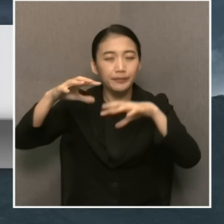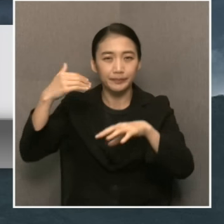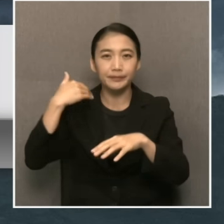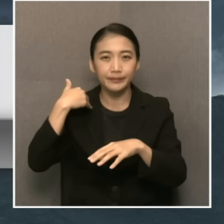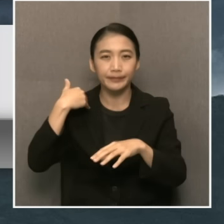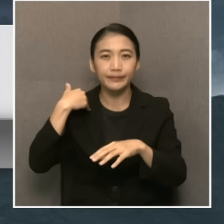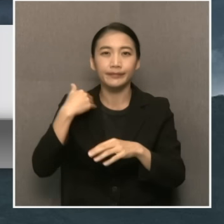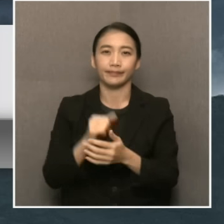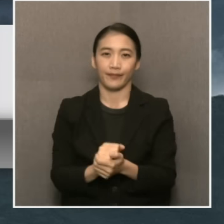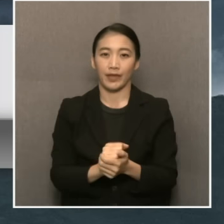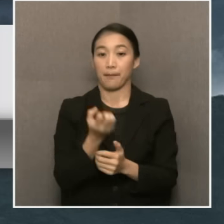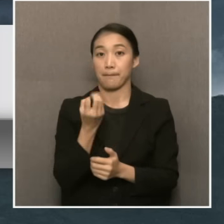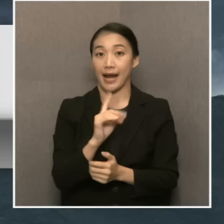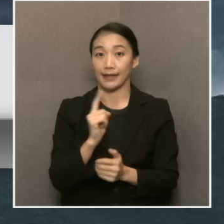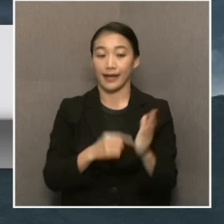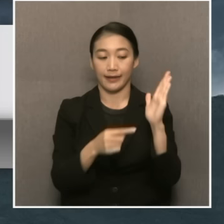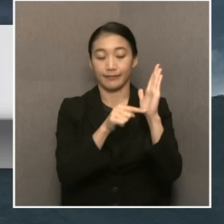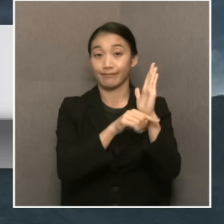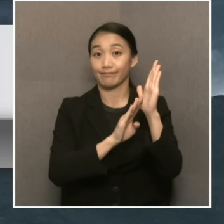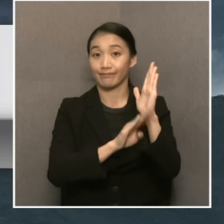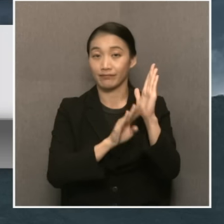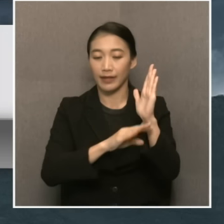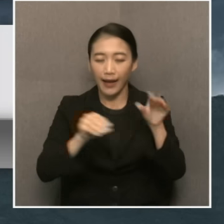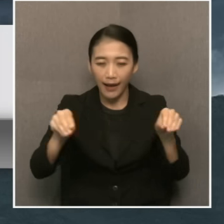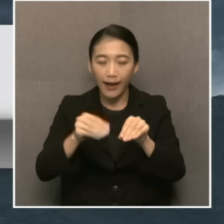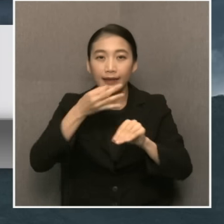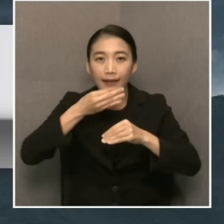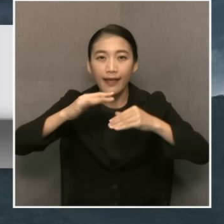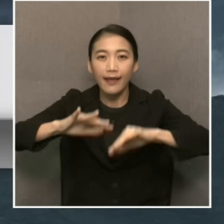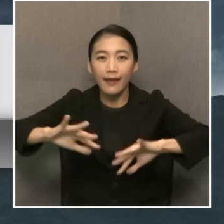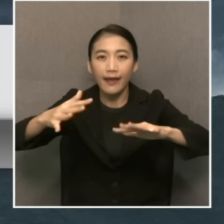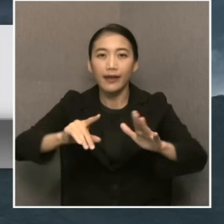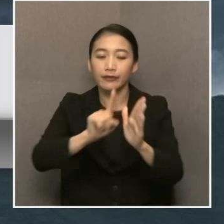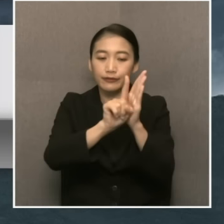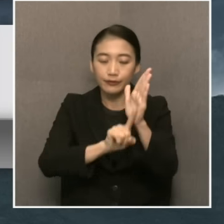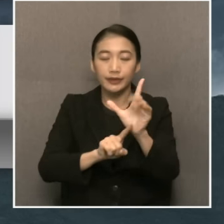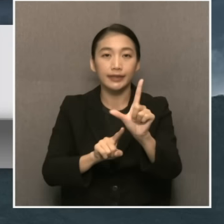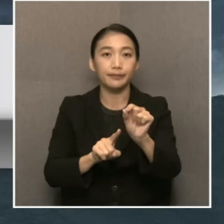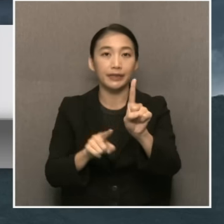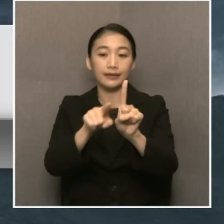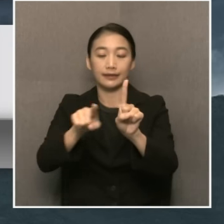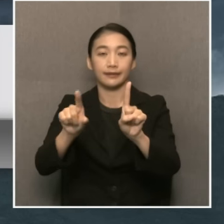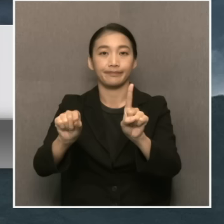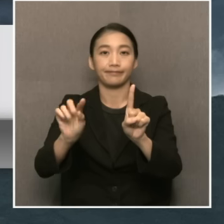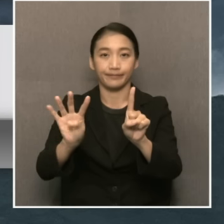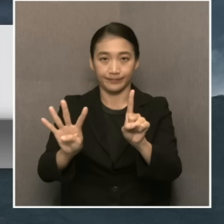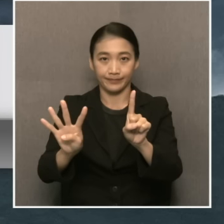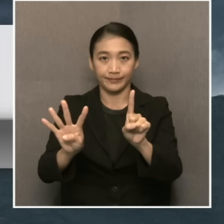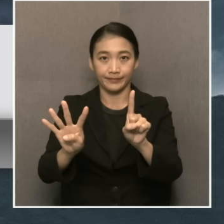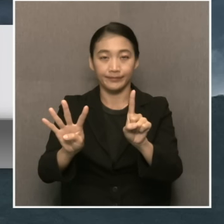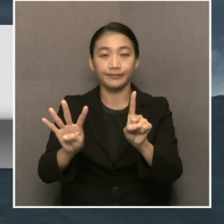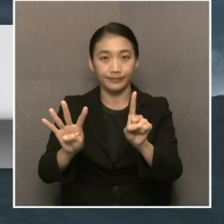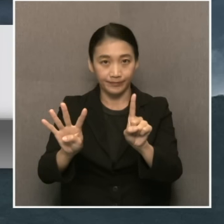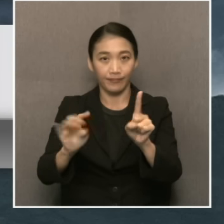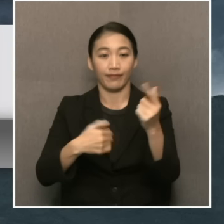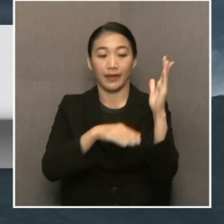ส่วนมากตามแนวชายฝั่งทะเลอุณหภูมิต่ำสุด21ถึง24องศาเซลเซียสค่ะในส่วน